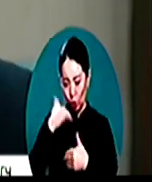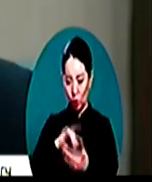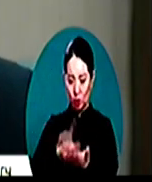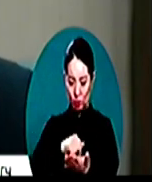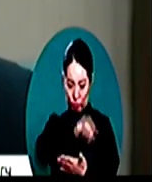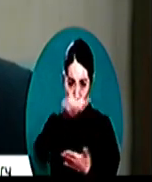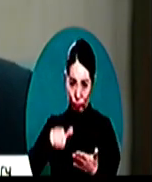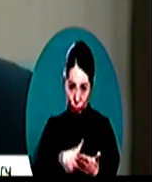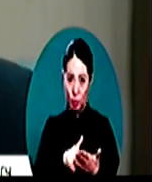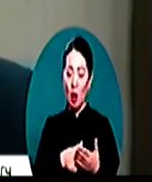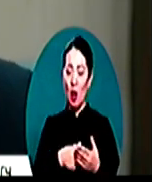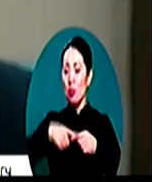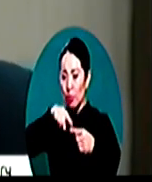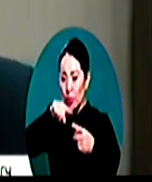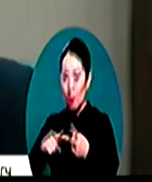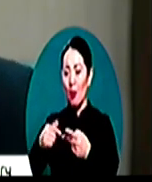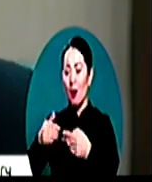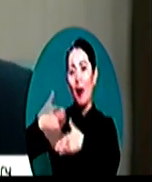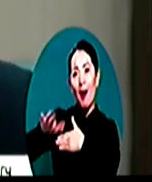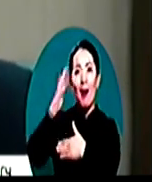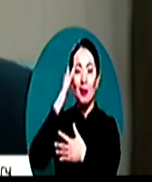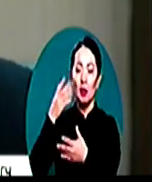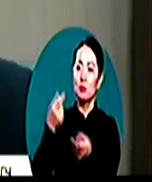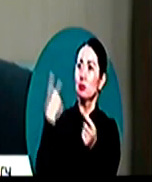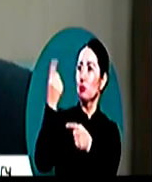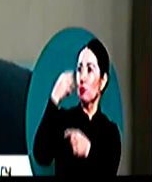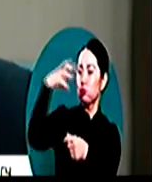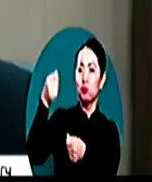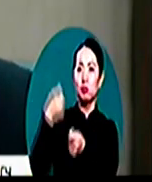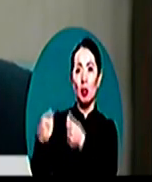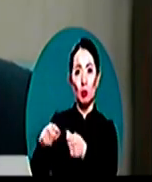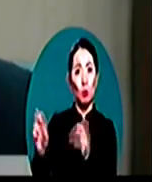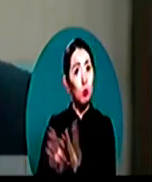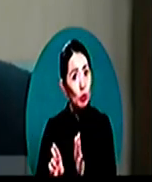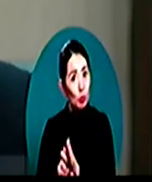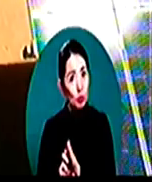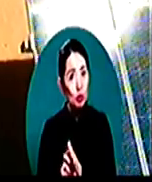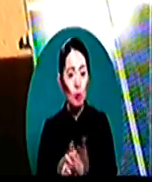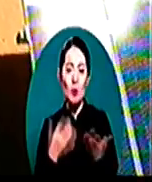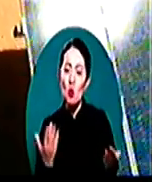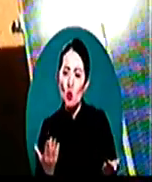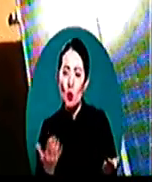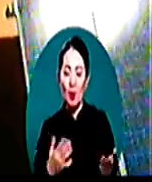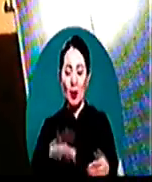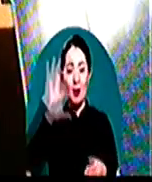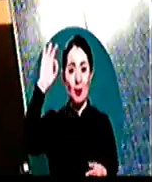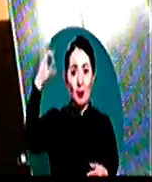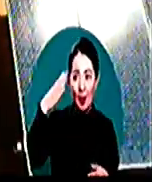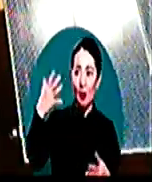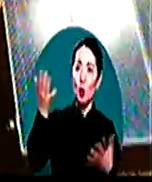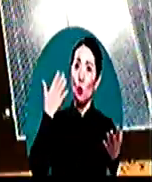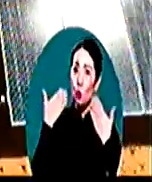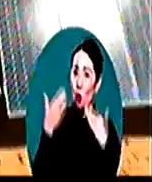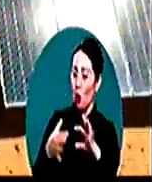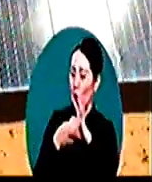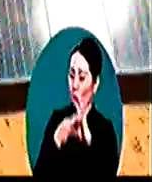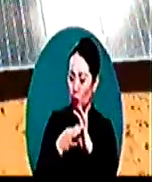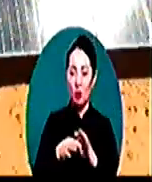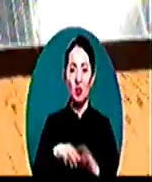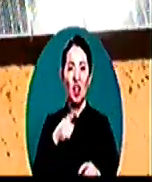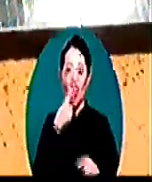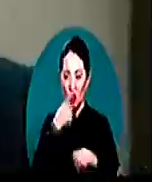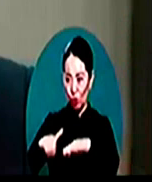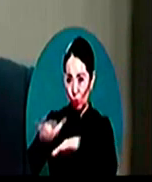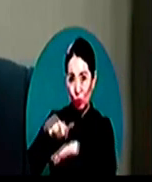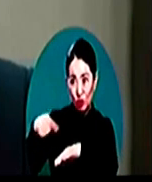ажиллах юм бол дотоодын хэрэгцээг хангахын зэрэгцээ гач экспортлох бүрэн боломжтой. Ялангуяа нар салхины хувьд бол бид